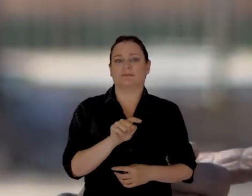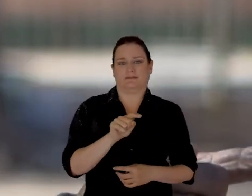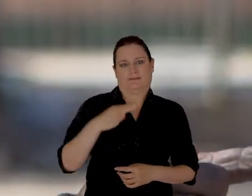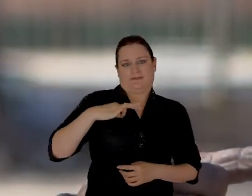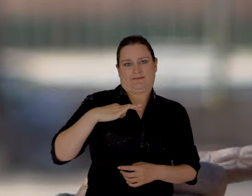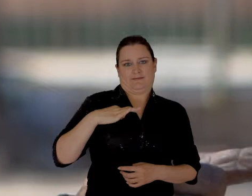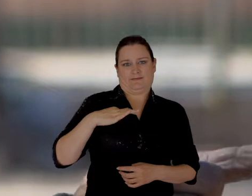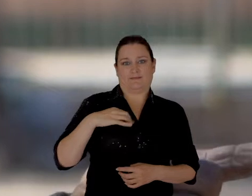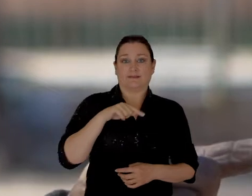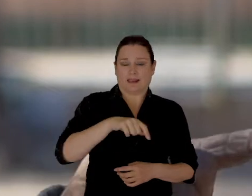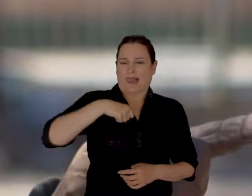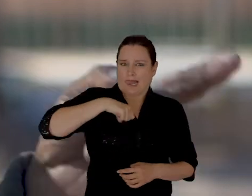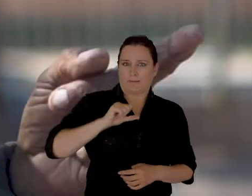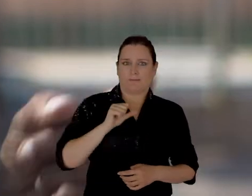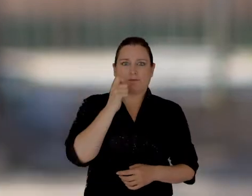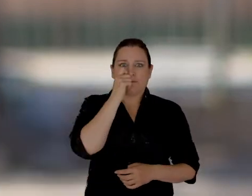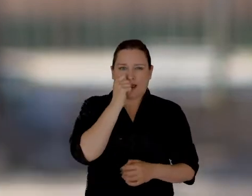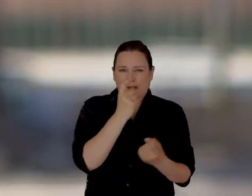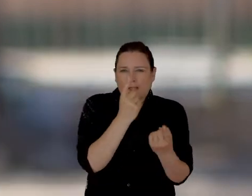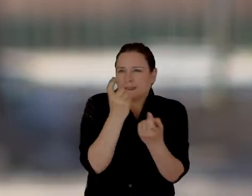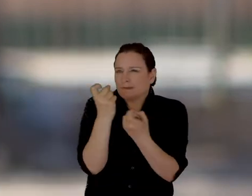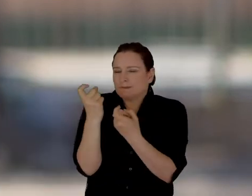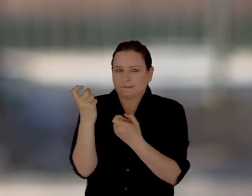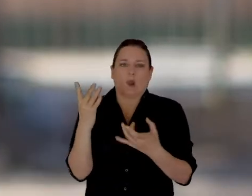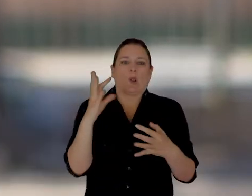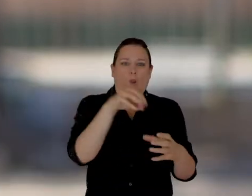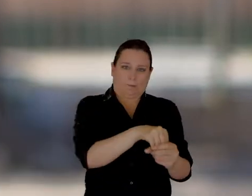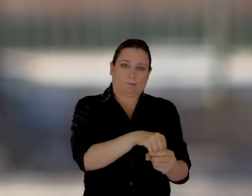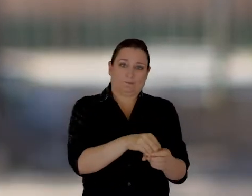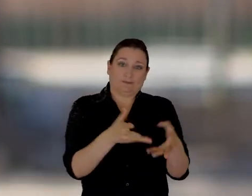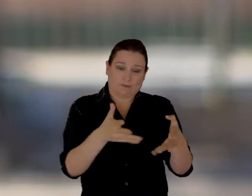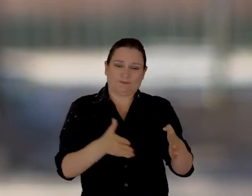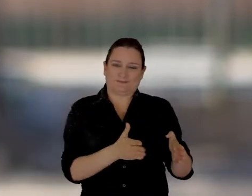die mansmens intrek. Daar sê, daar is langs een man in die water.